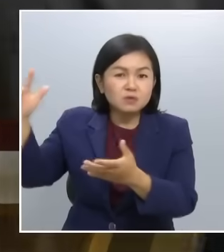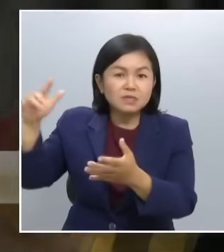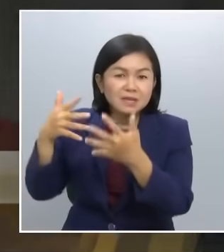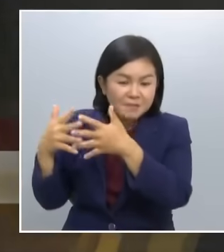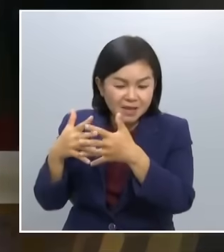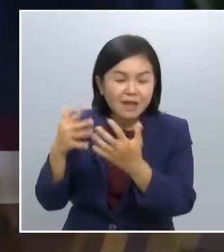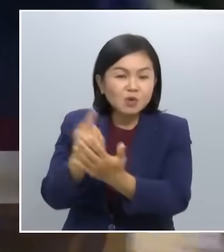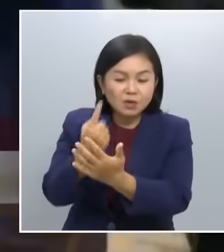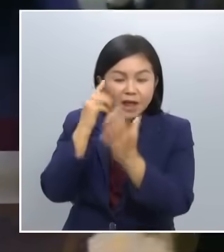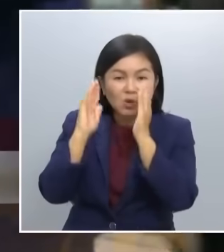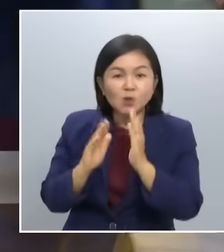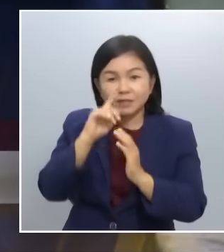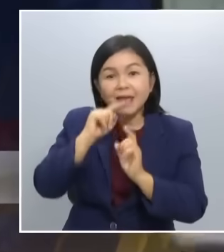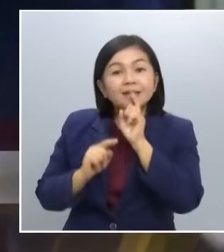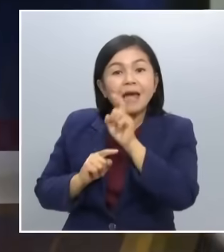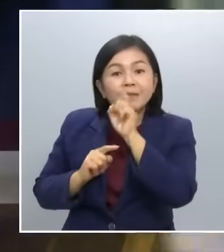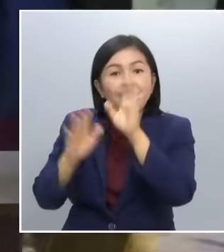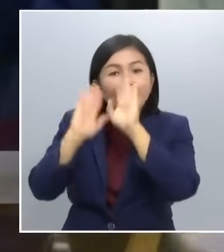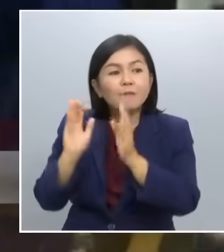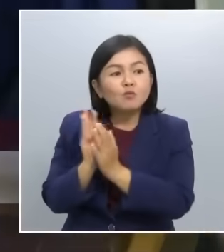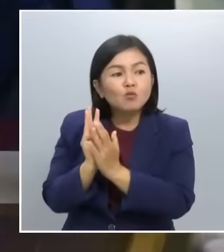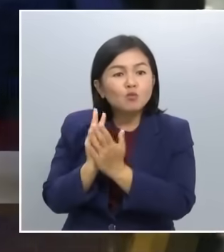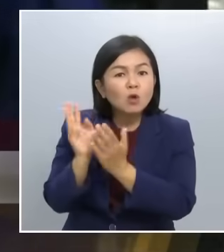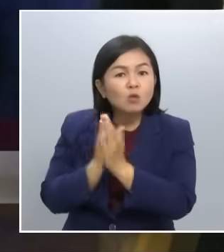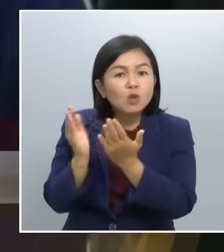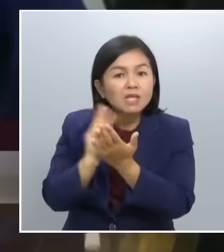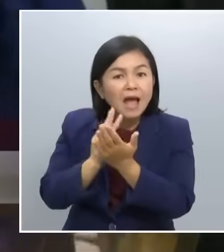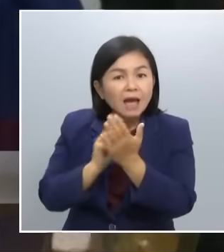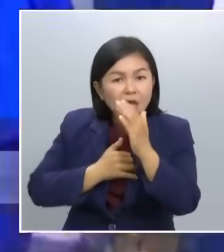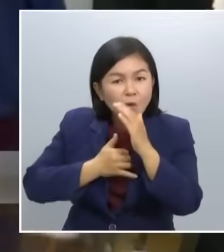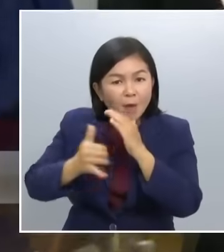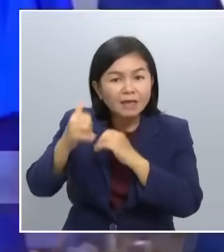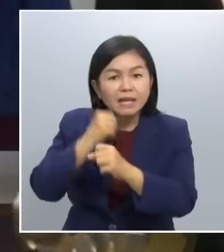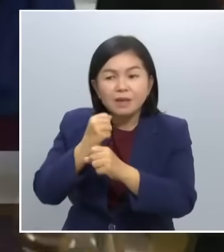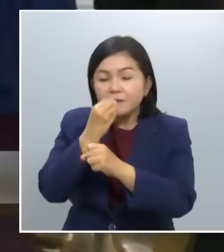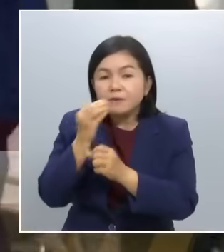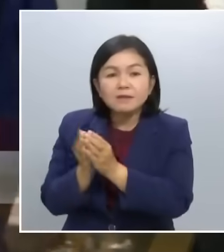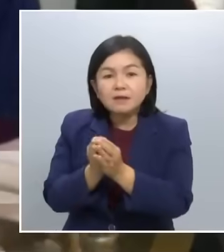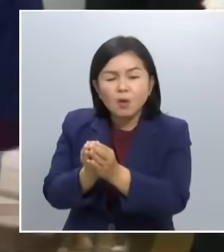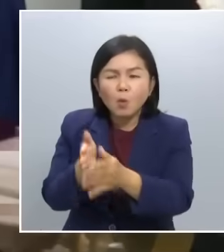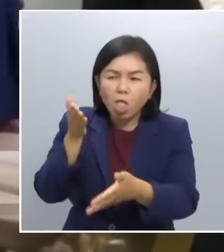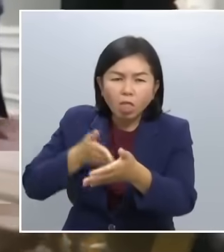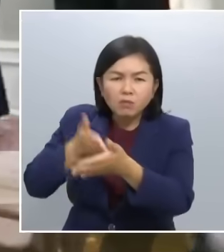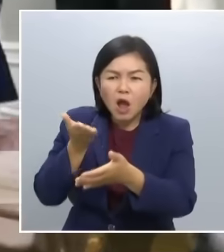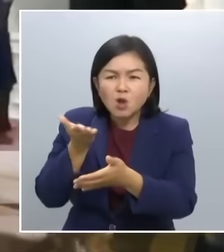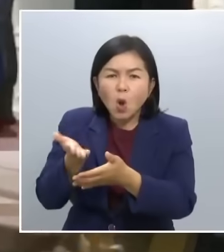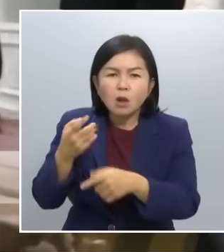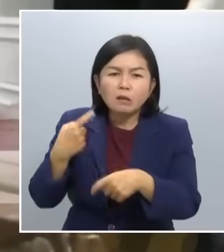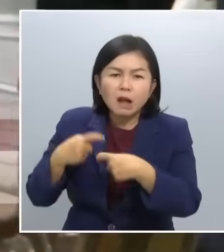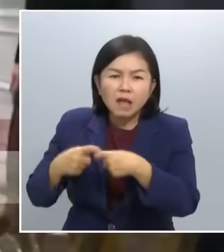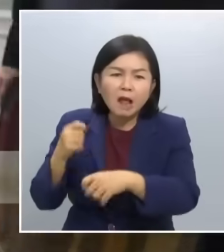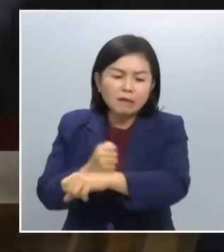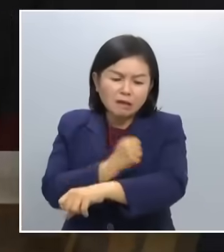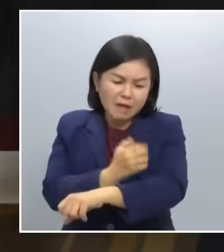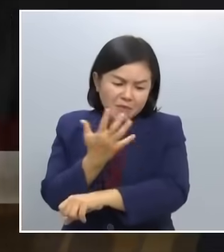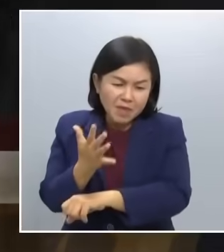นไทยสอบถามเรื่องการขอวีซ่าเดินทางเข้าสหรัฐสำหรับอาชีพกุ๊กด้วยค่ะบอกว่าค่อนข้างติดขัดทำให้ขาดแรงงานท่านนาย